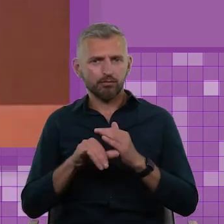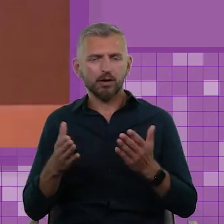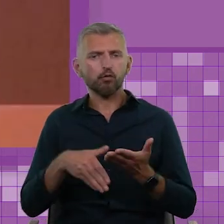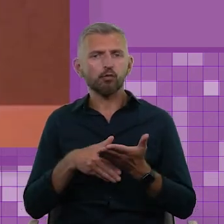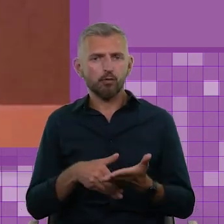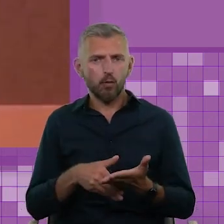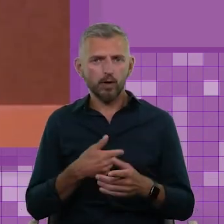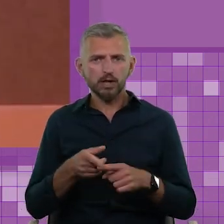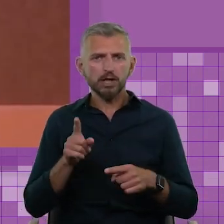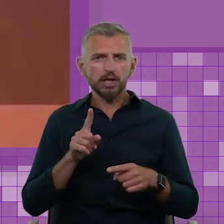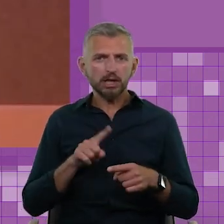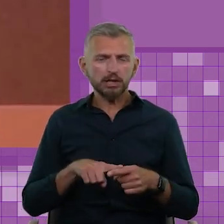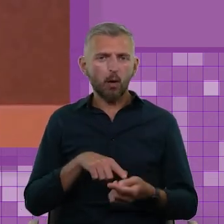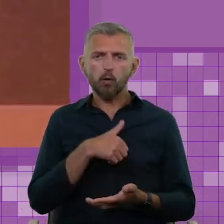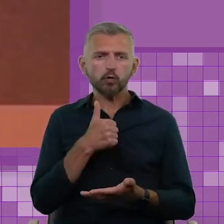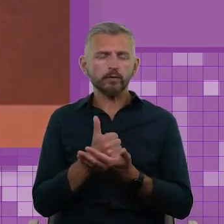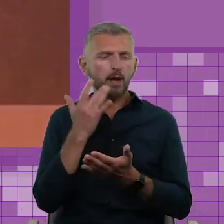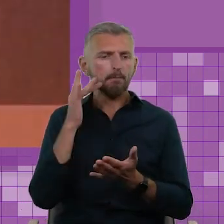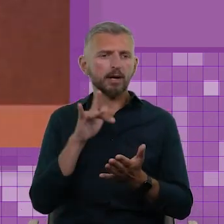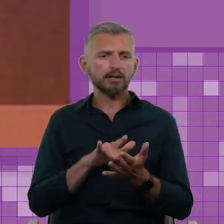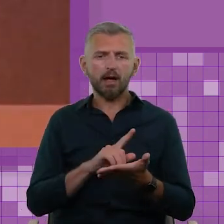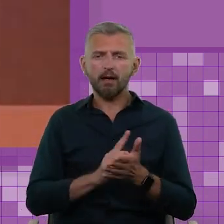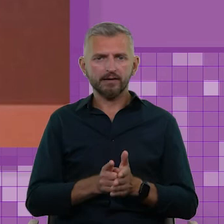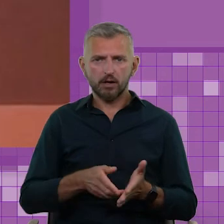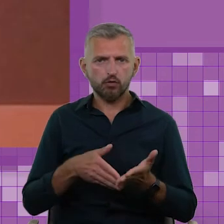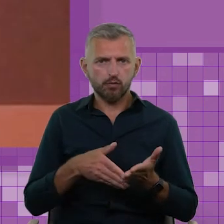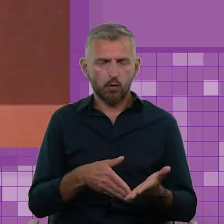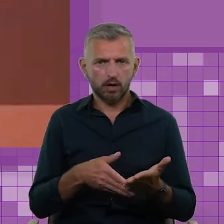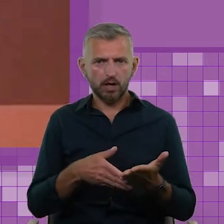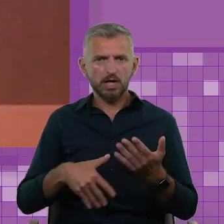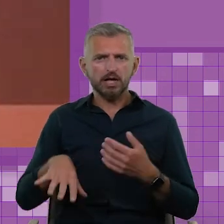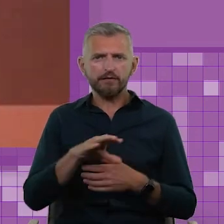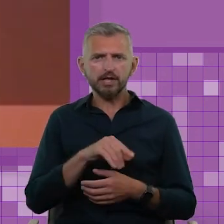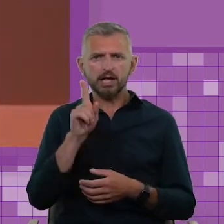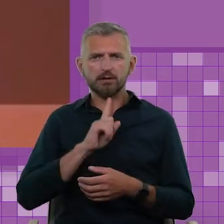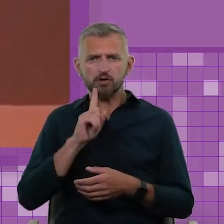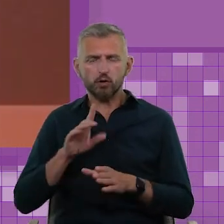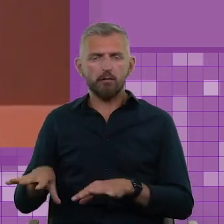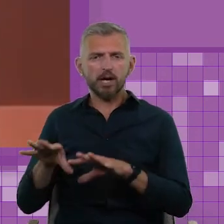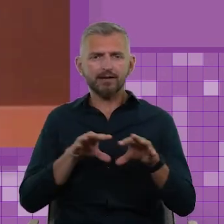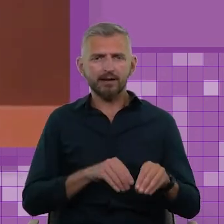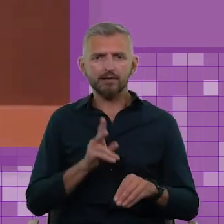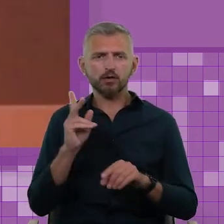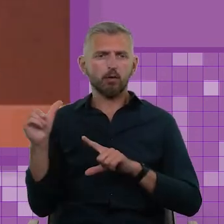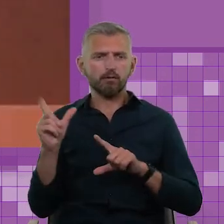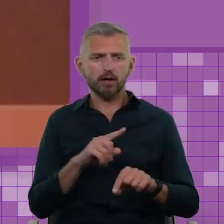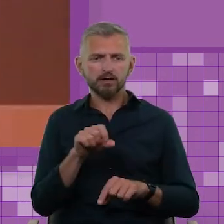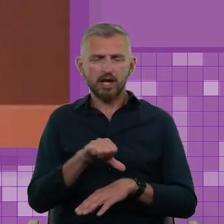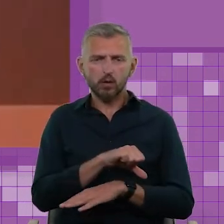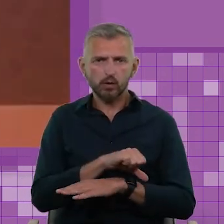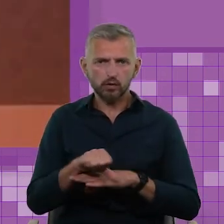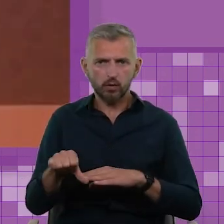допомогу? Це основна мета – це екстрена допомога. Тобто усі тимчасові переселенці, які виїхали за